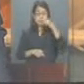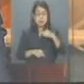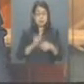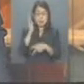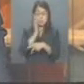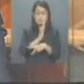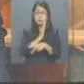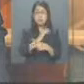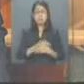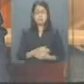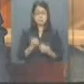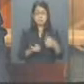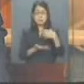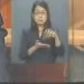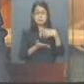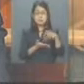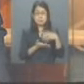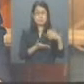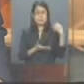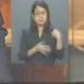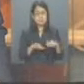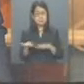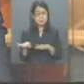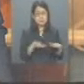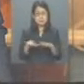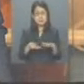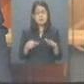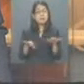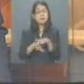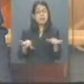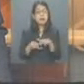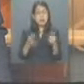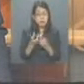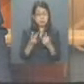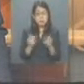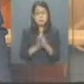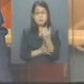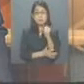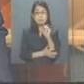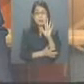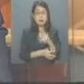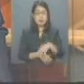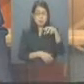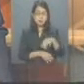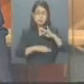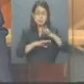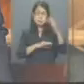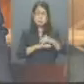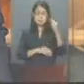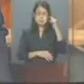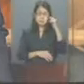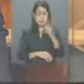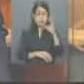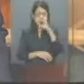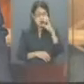ขณะนี้ก็มีรายงานการเกิดแผ่นดินไหวขนาดเล็กรวมกันแล้วถึง15ครั้งนะคะทำให้กรมทรัพยากรธรณีนั้นต้องเร่งติดตั้งเครื่องตรวจวัด